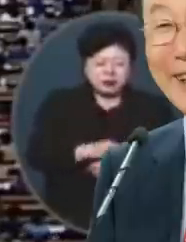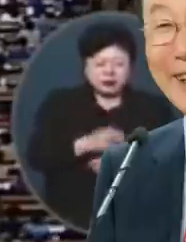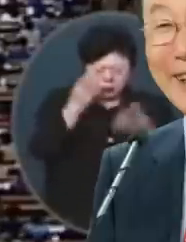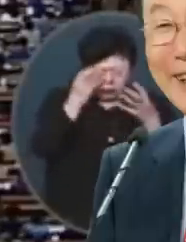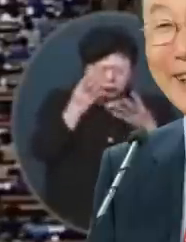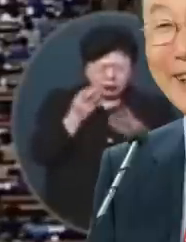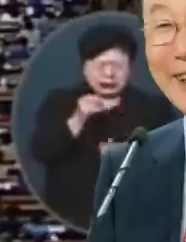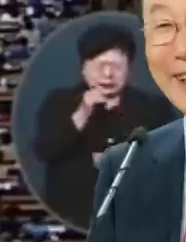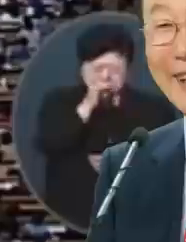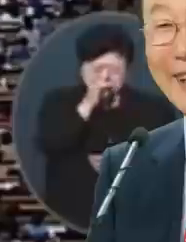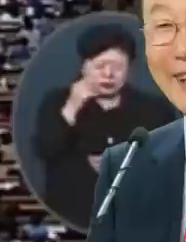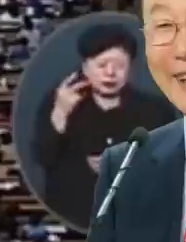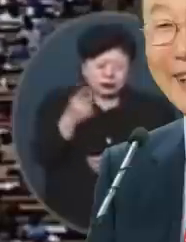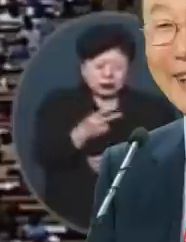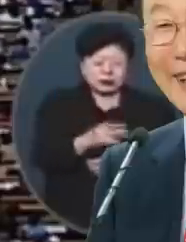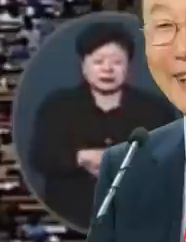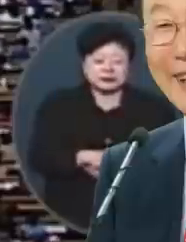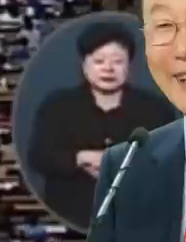고통도 말할 수 없는데